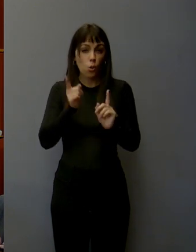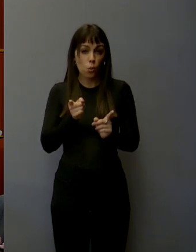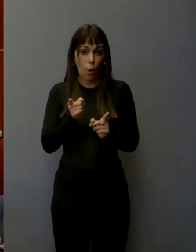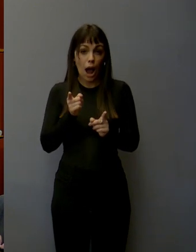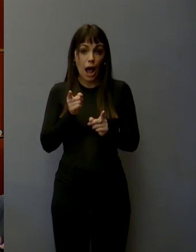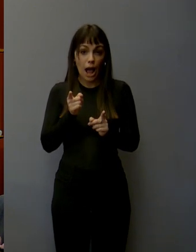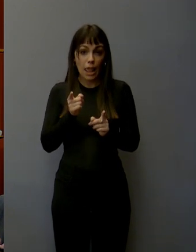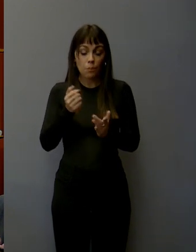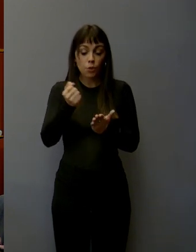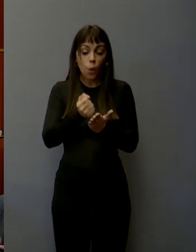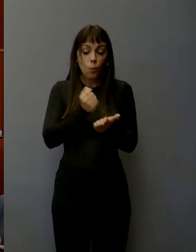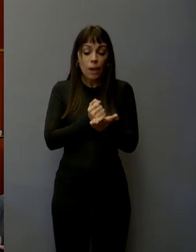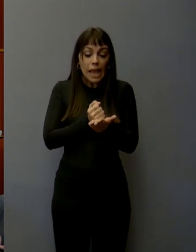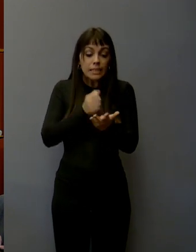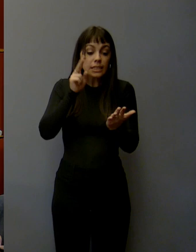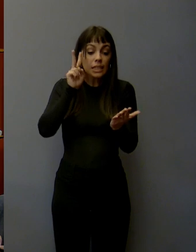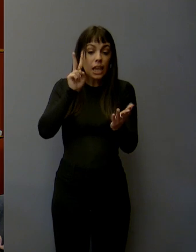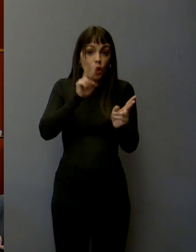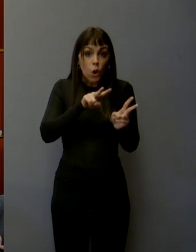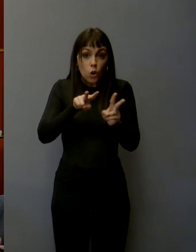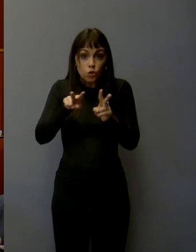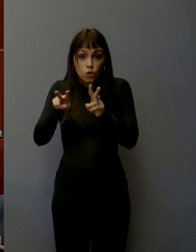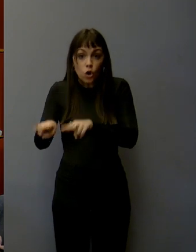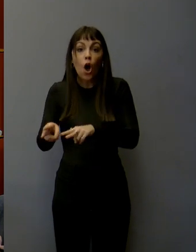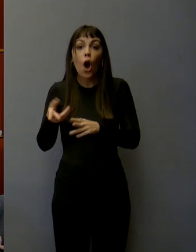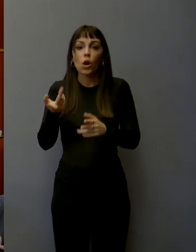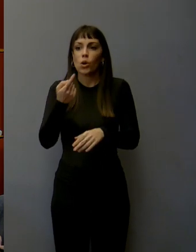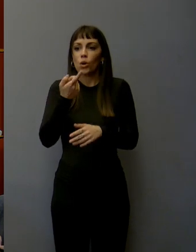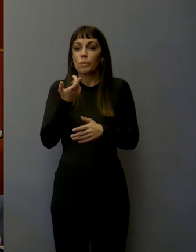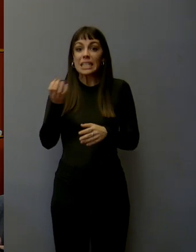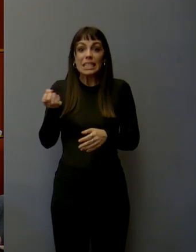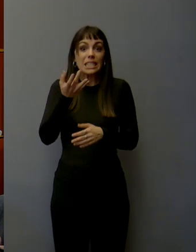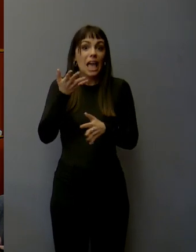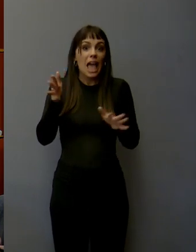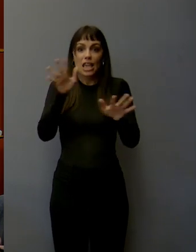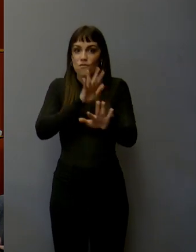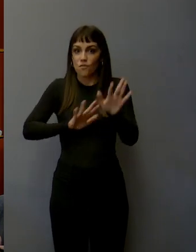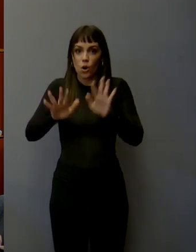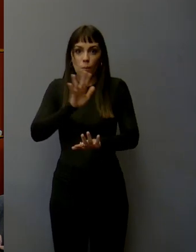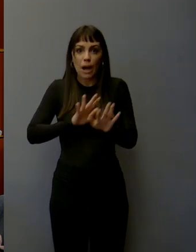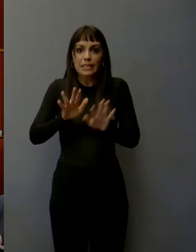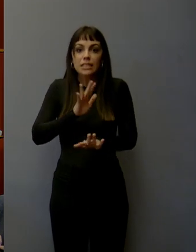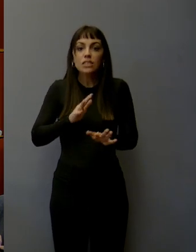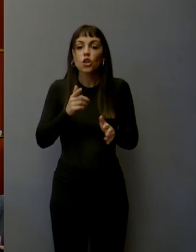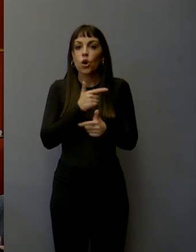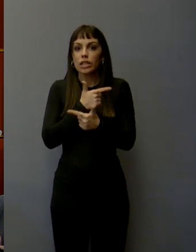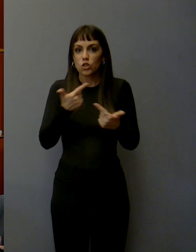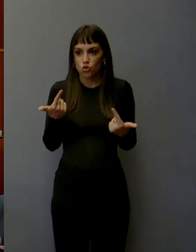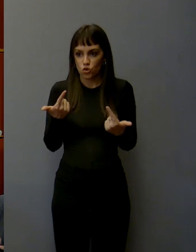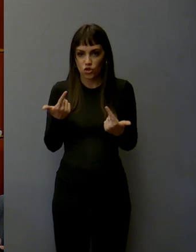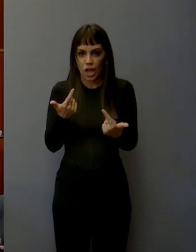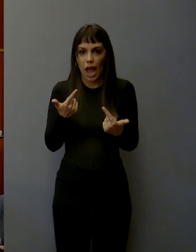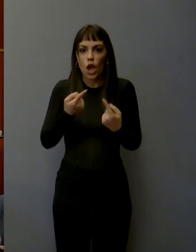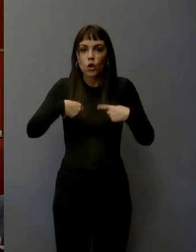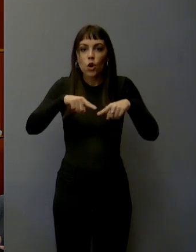i documenti non ha la possibilità di avere le informazioni per poter maturare una propria idea è un consiglio comunale mutilato se no